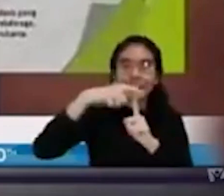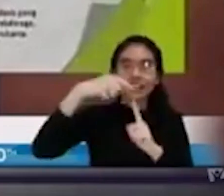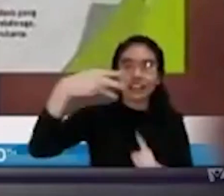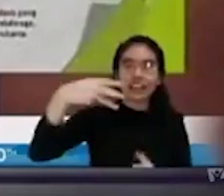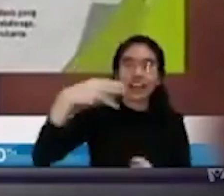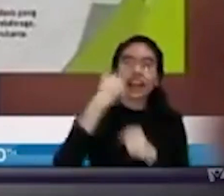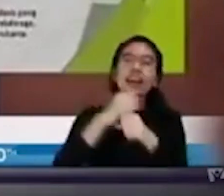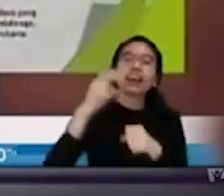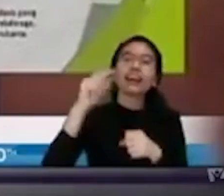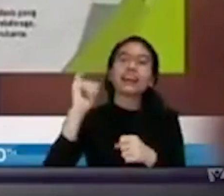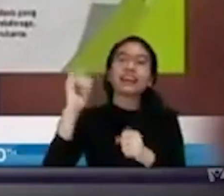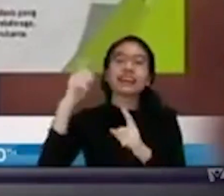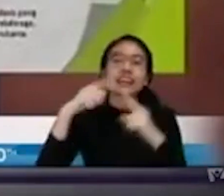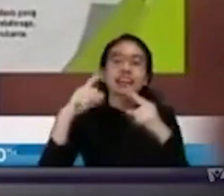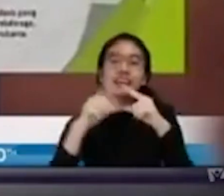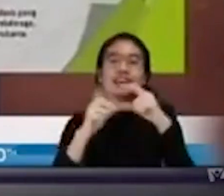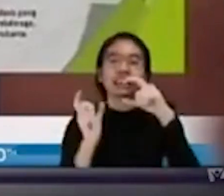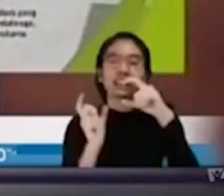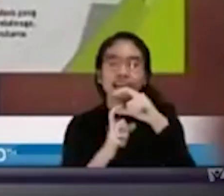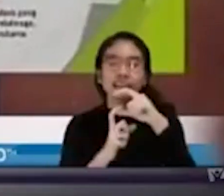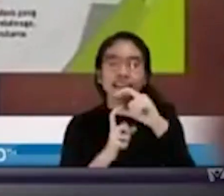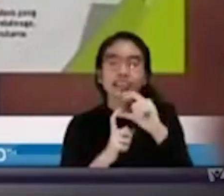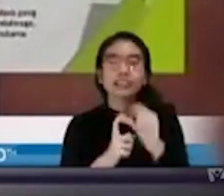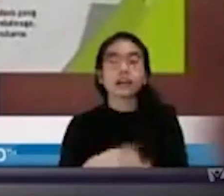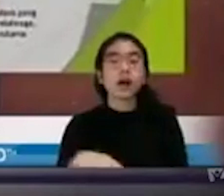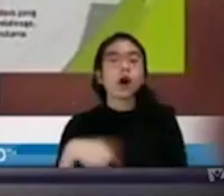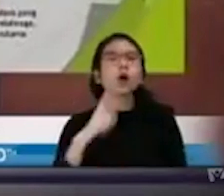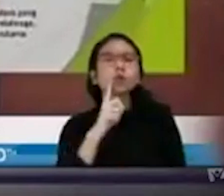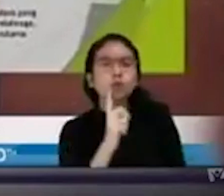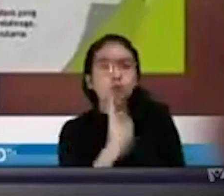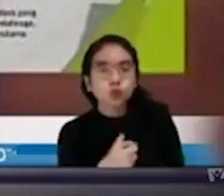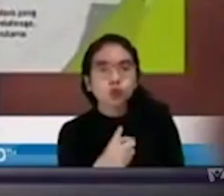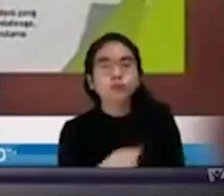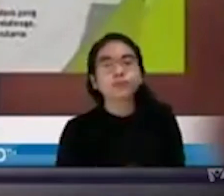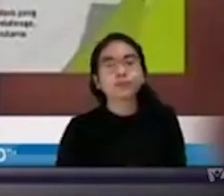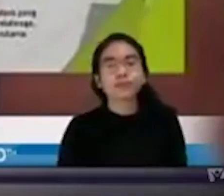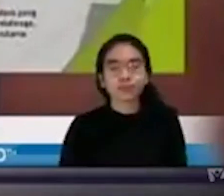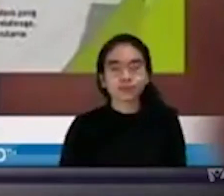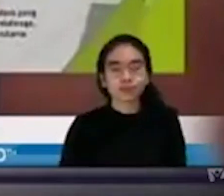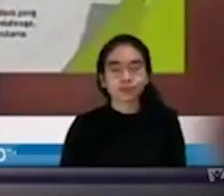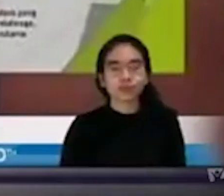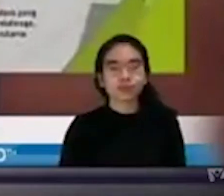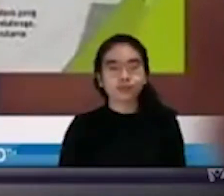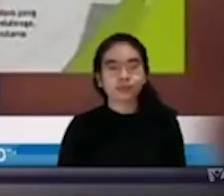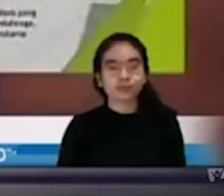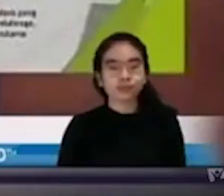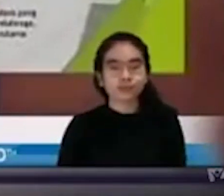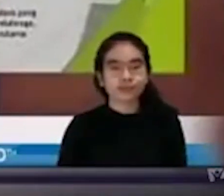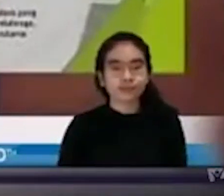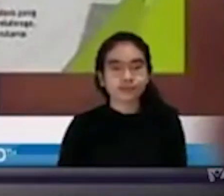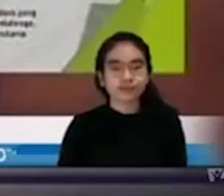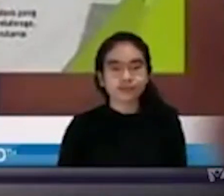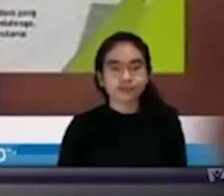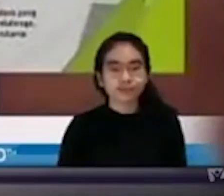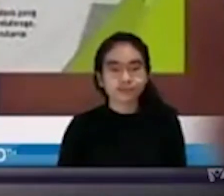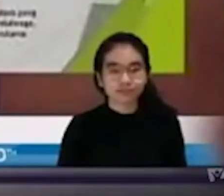jujur, dan bertanggung jawab. Dan H-nya adalah hidup sehat. Jadi ada itu